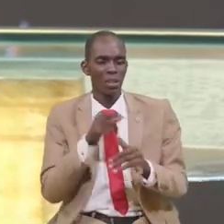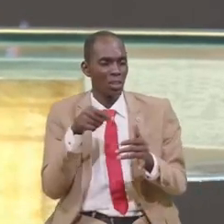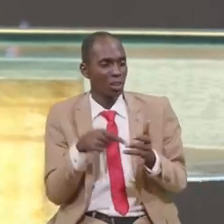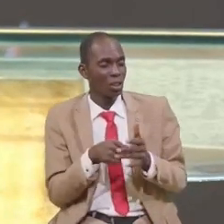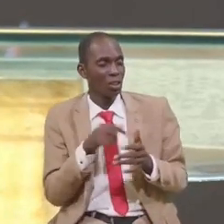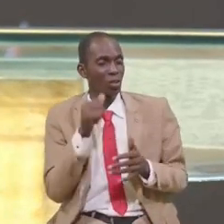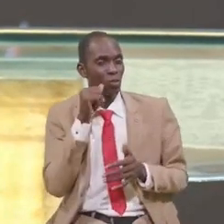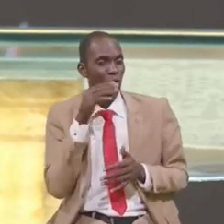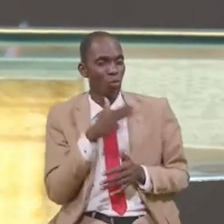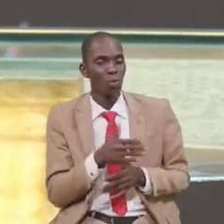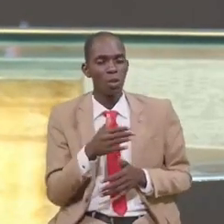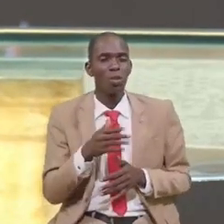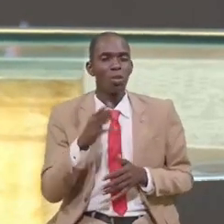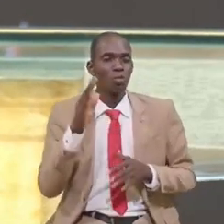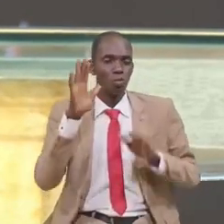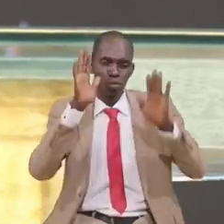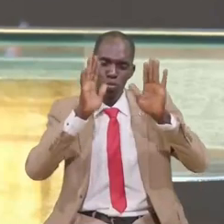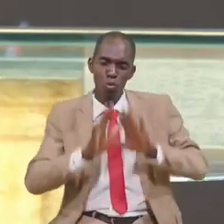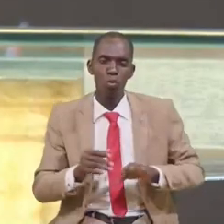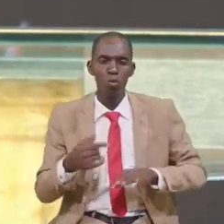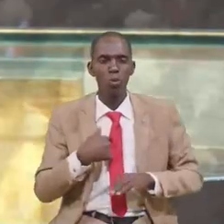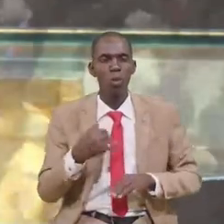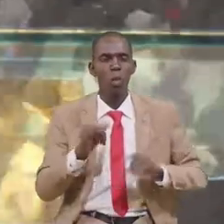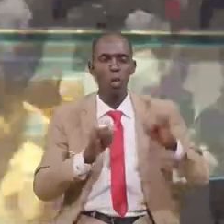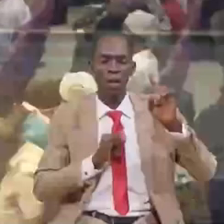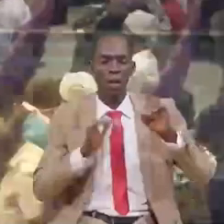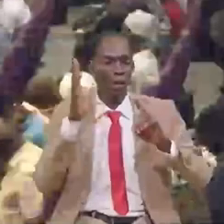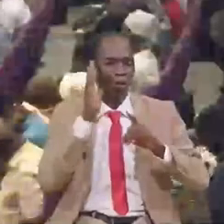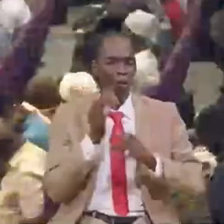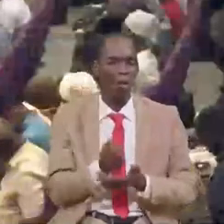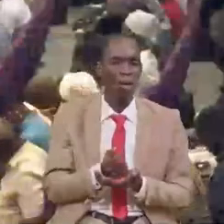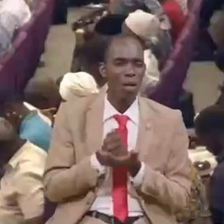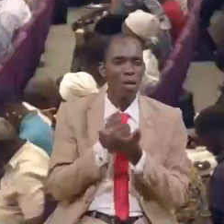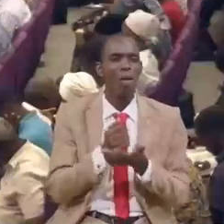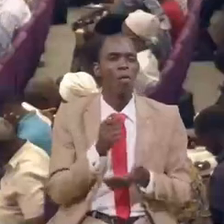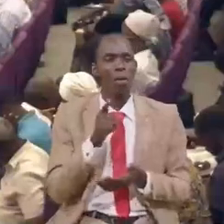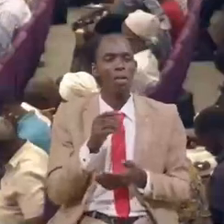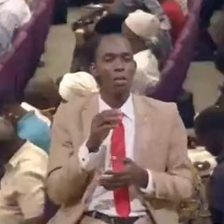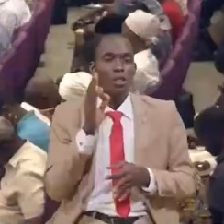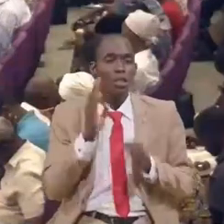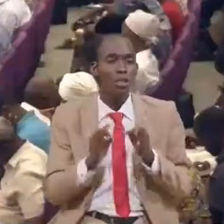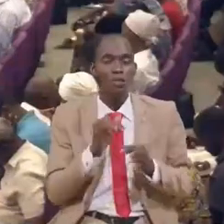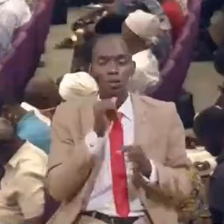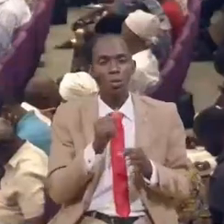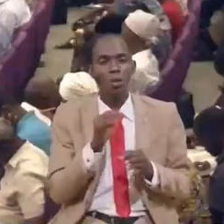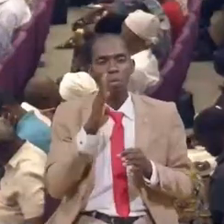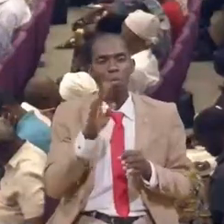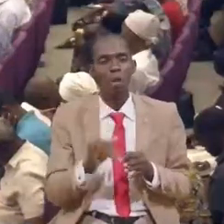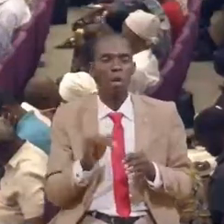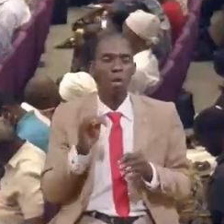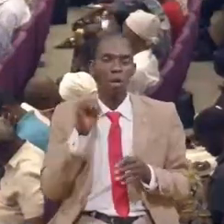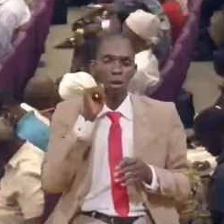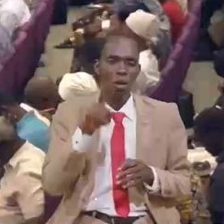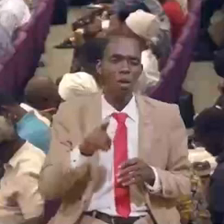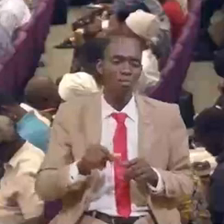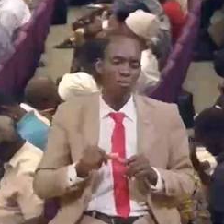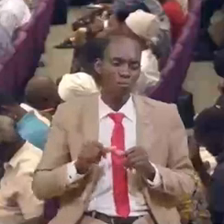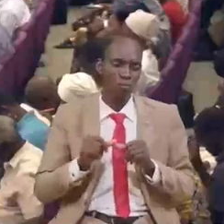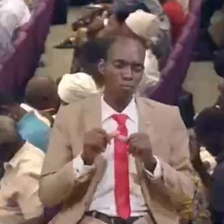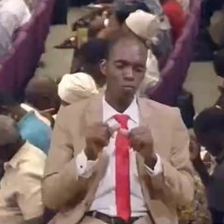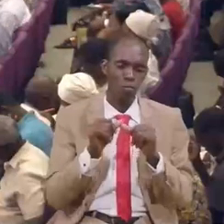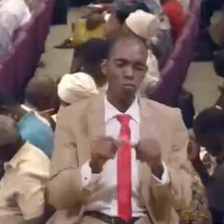veuve m'importune, je lui ferai justice afin qu'elle ne vienne pas sans cesse me rompre la tête. Sans